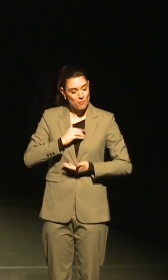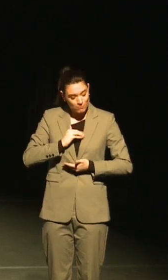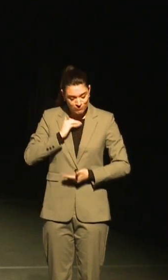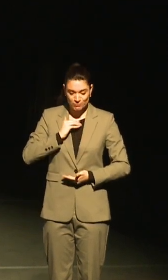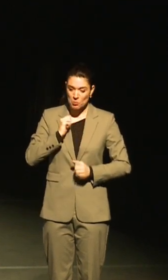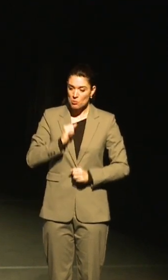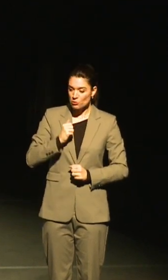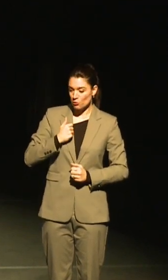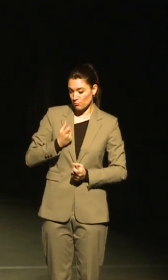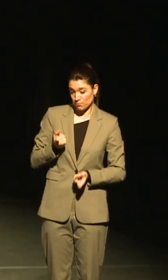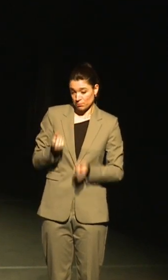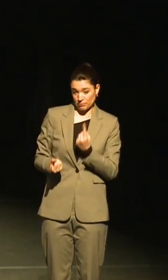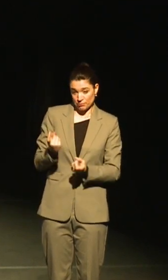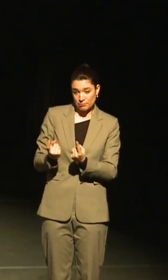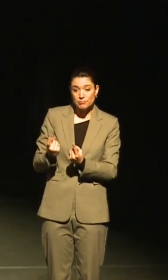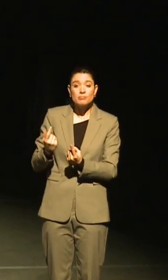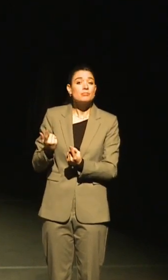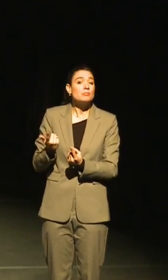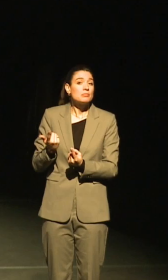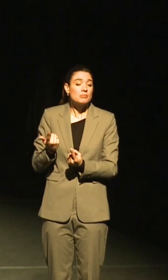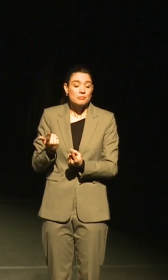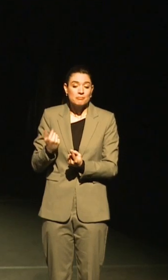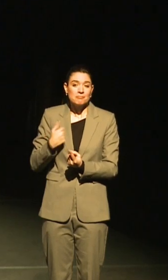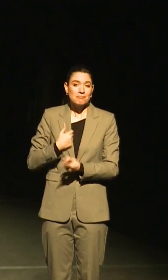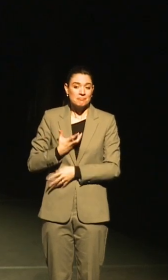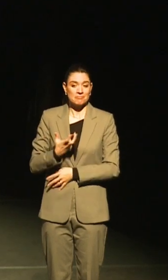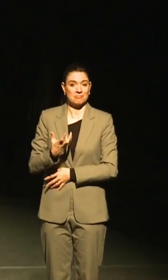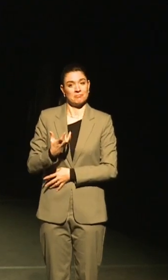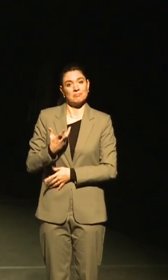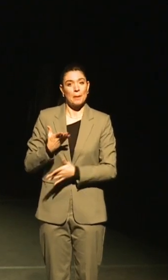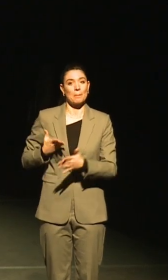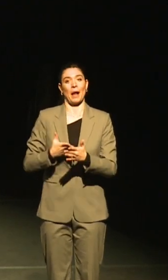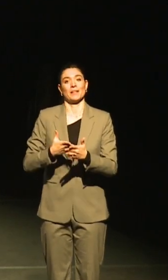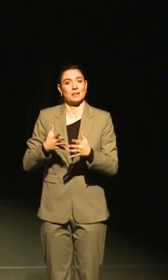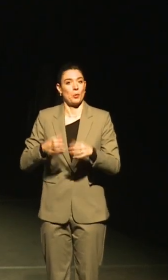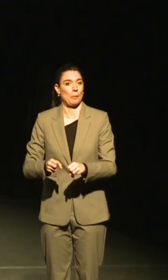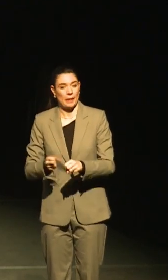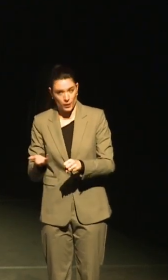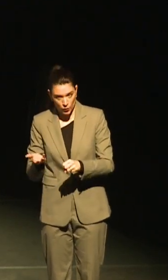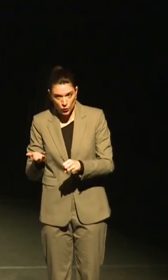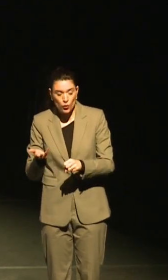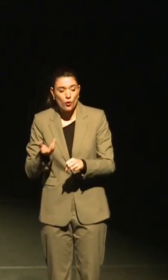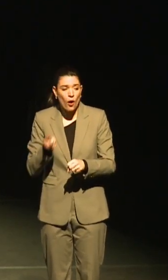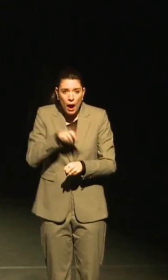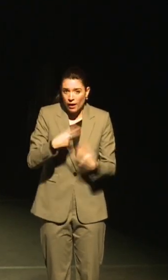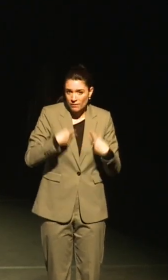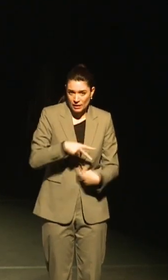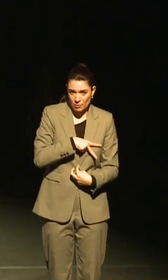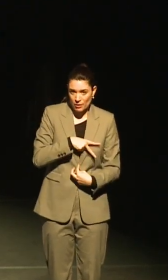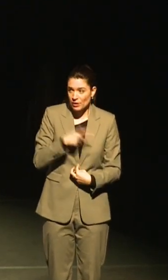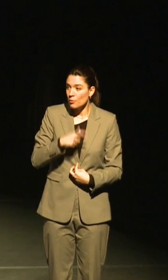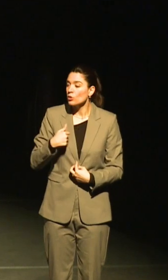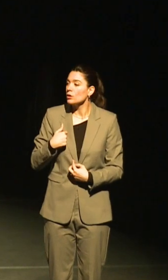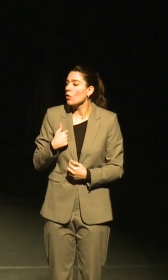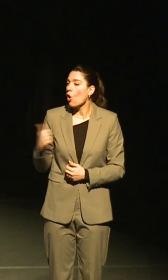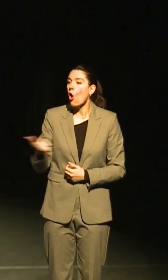gli aspetti diciamo così della mia vita perché poi come abbiamo detto fino adesso noi siamo un Unicum siamo